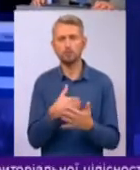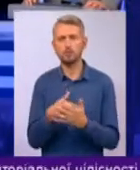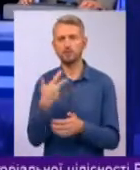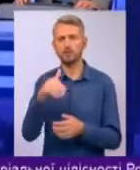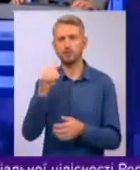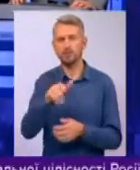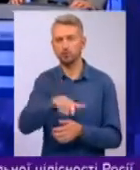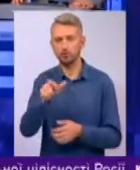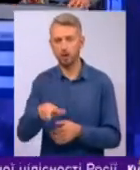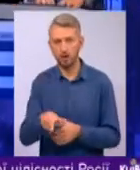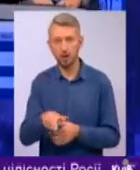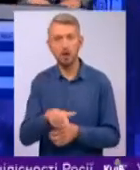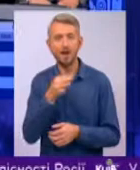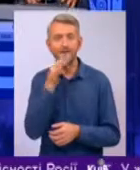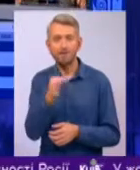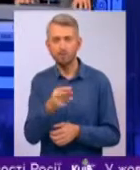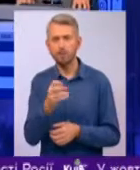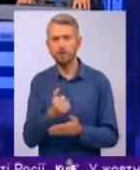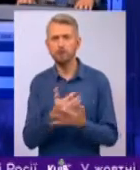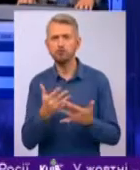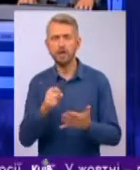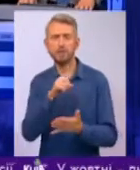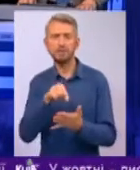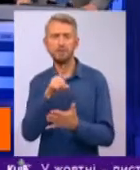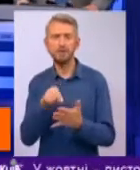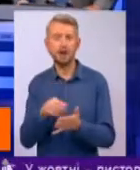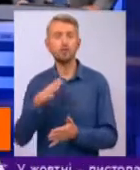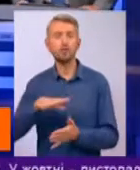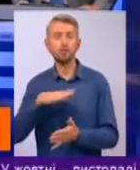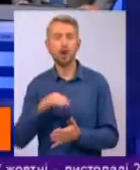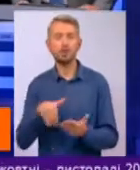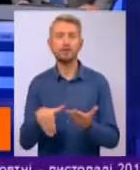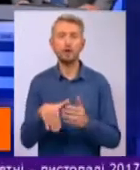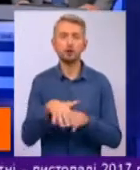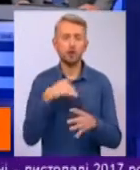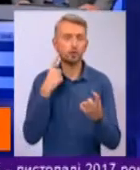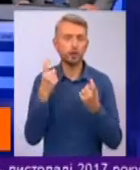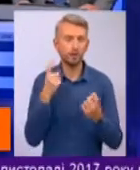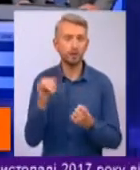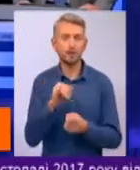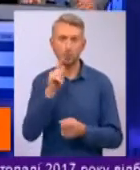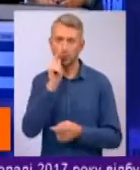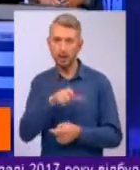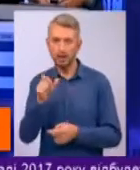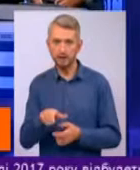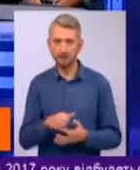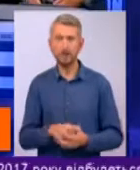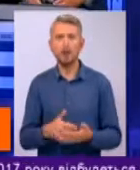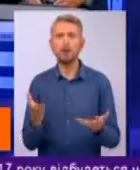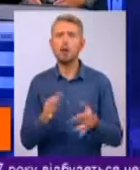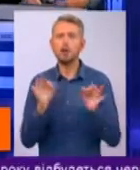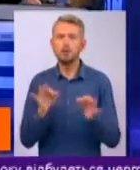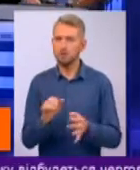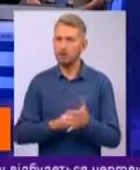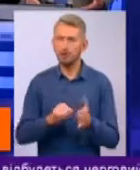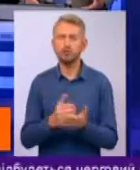30 тисяч людей. Відповідей на численні запитання чекають як і засоби масової інформації, так і українці. Яка істинна